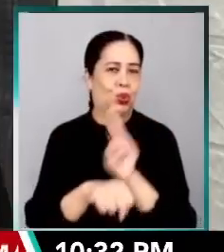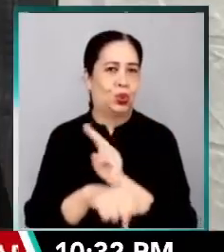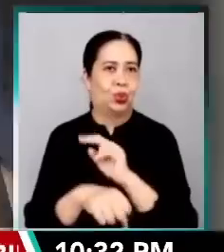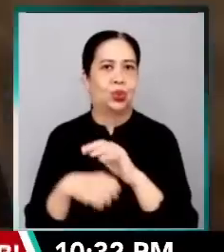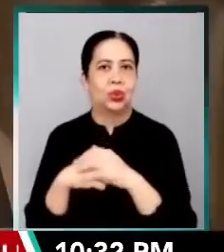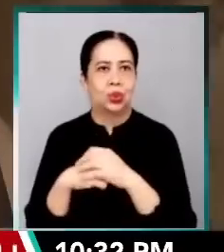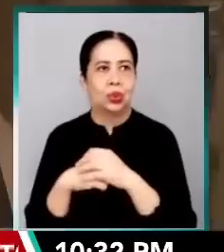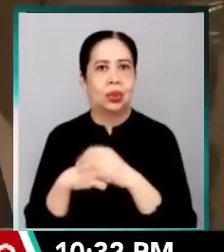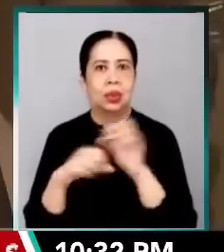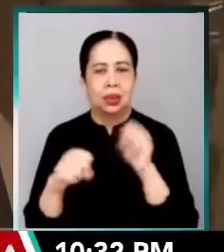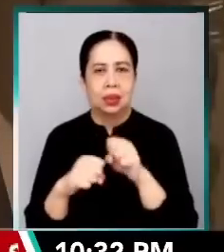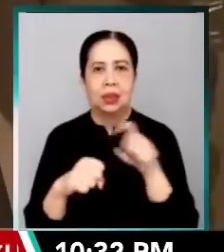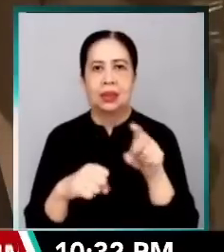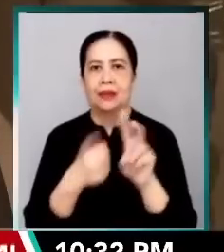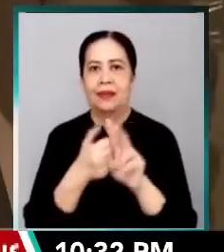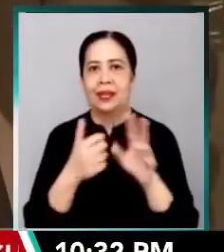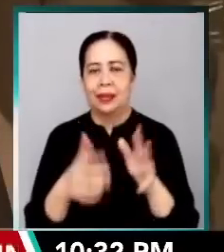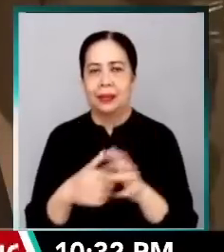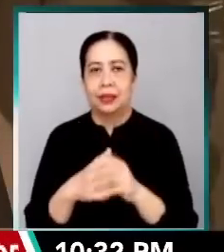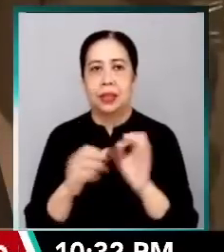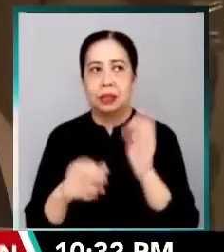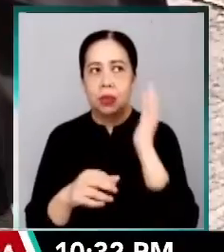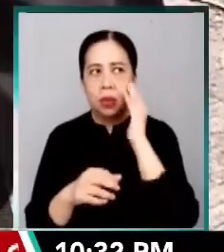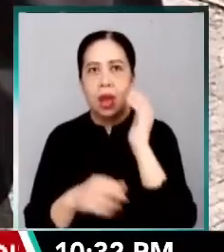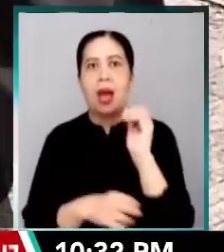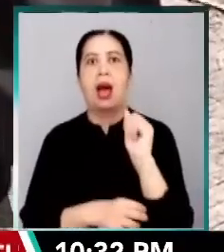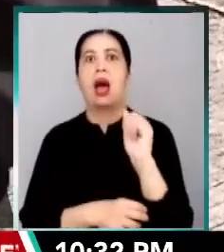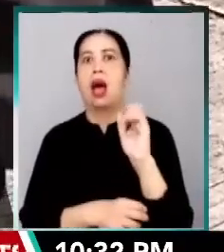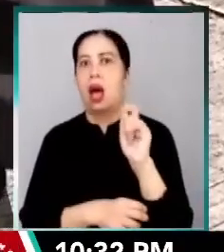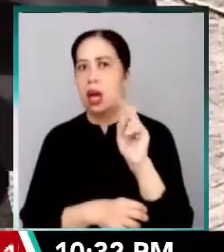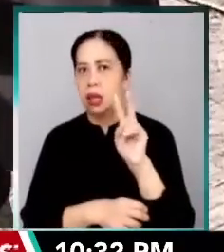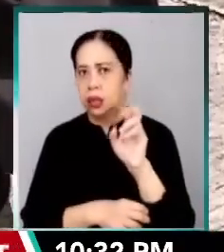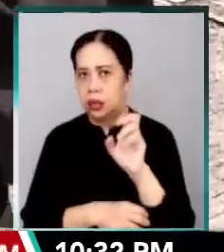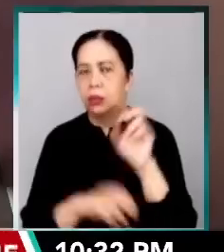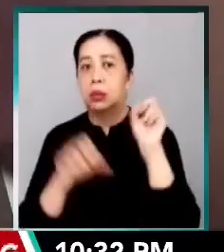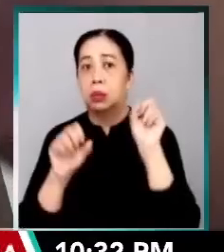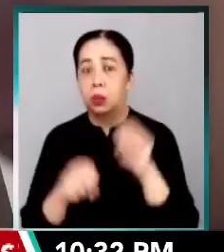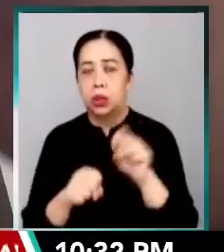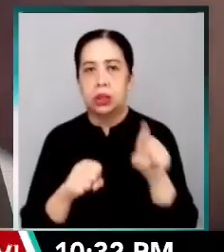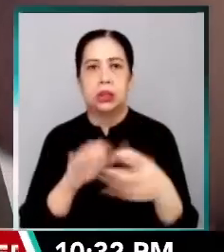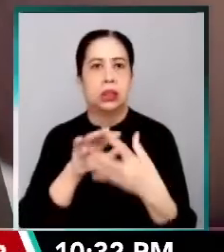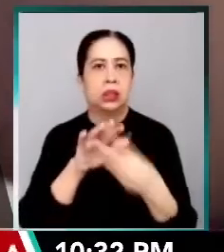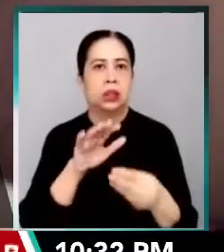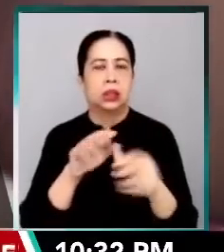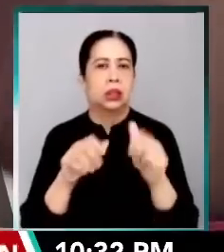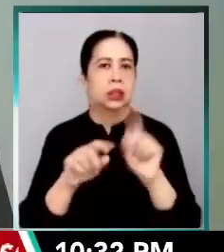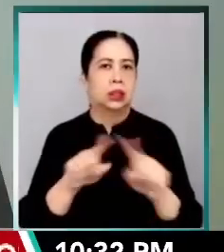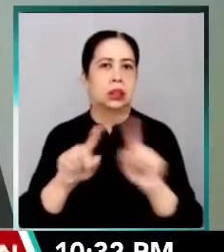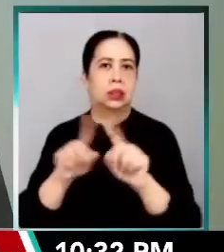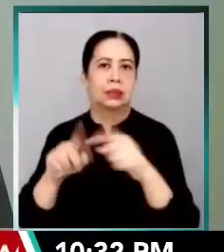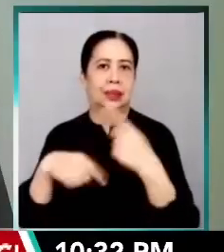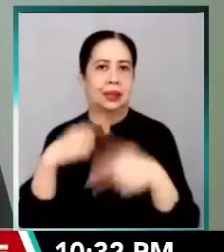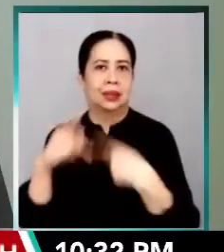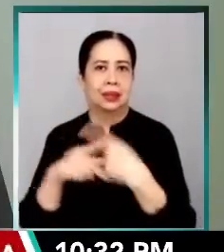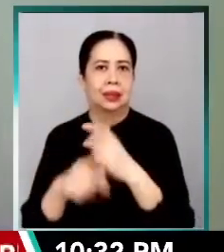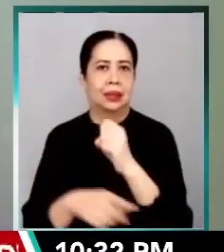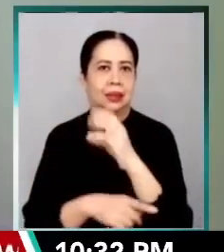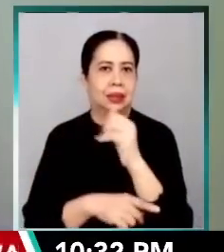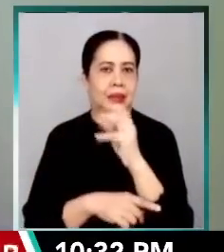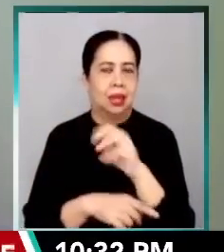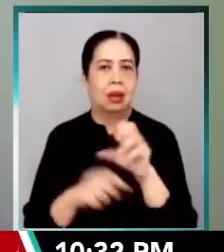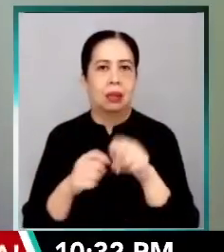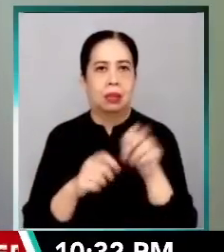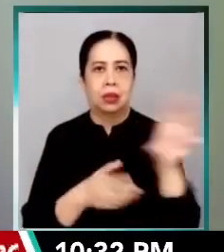potential victims. Kapag nalamang aktibo ang inyong numero, posible raw na gamitin ito sa iba't ibang klase ng scam. Maaring mabiktima na kayo